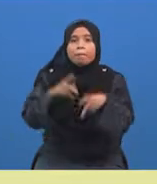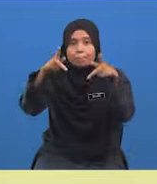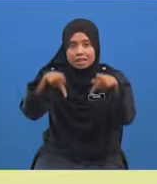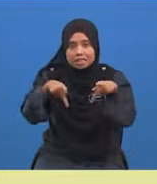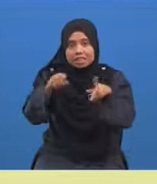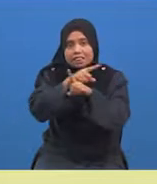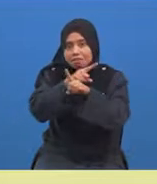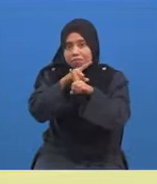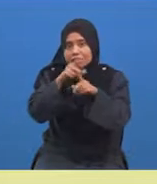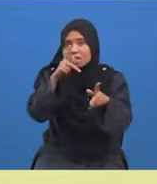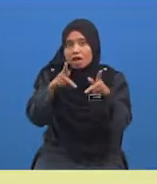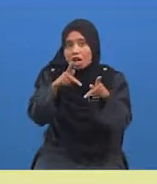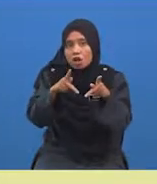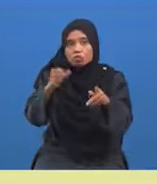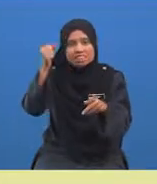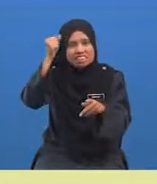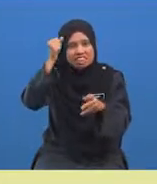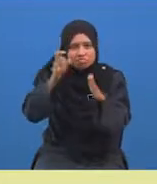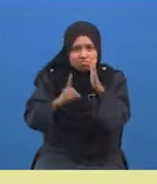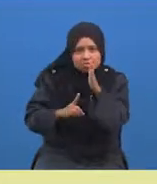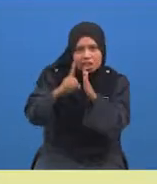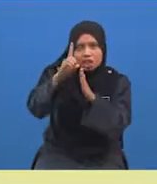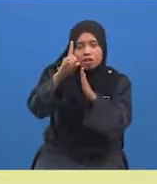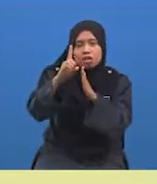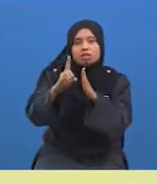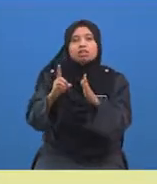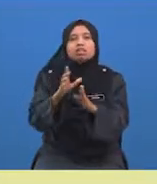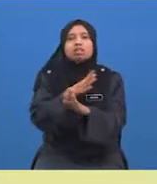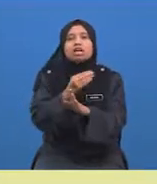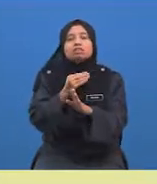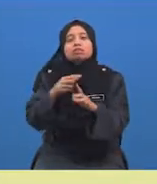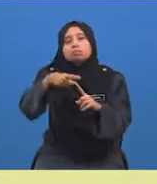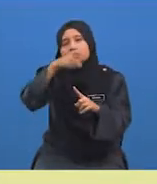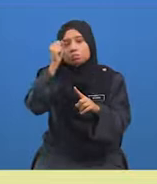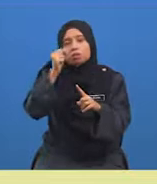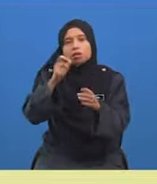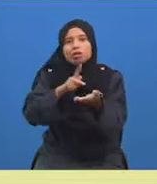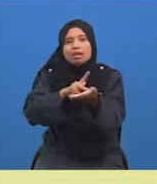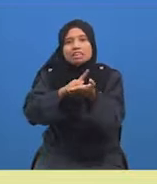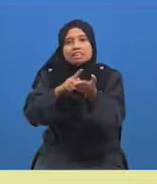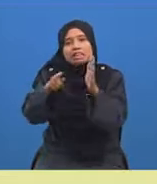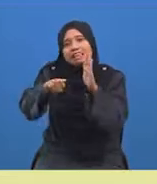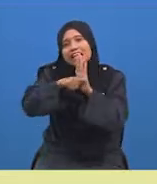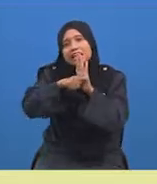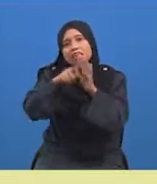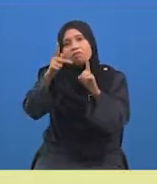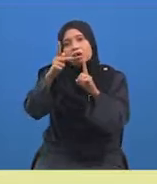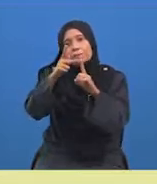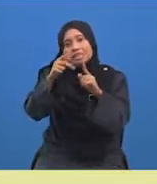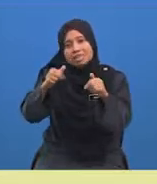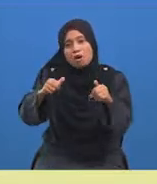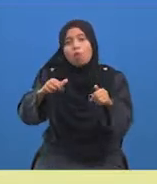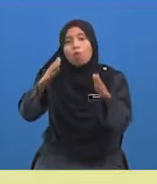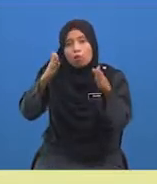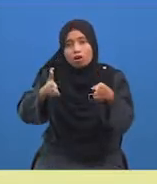Tetapi sebaliknya, apabila stres meningkat, ia akan menyebabkan kesan negatif pada diri